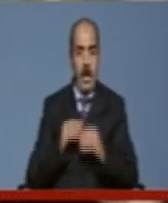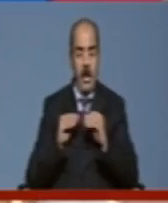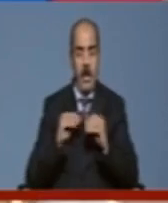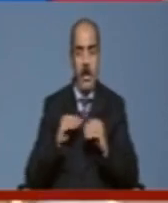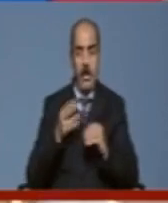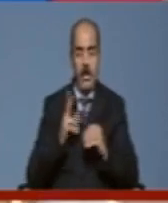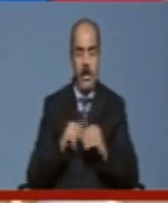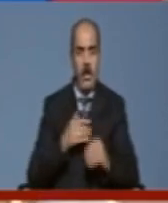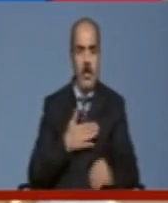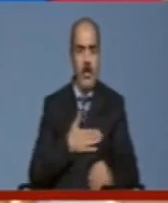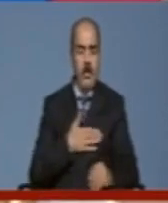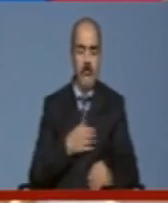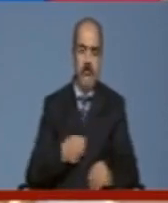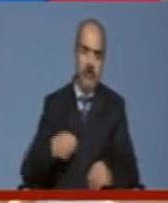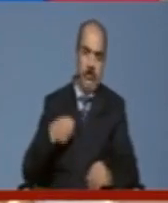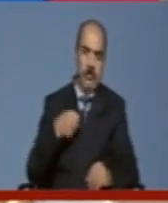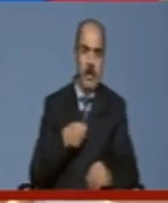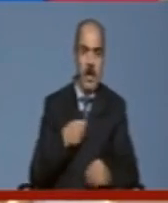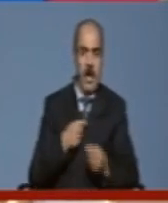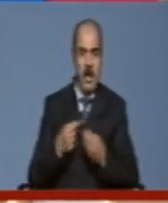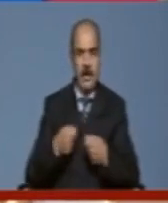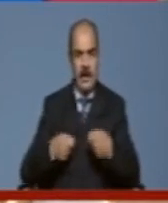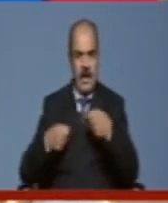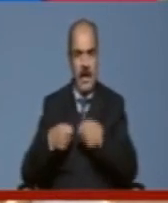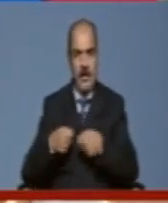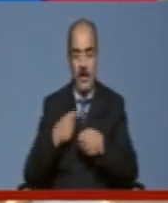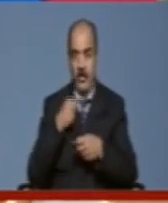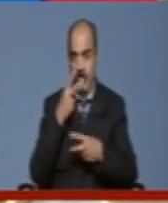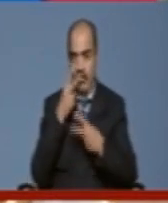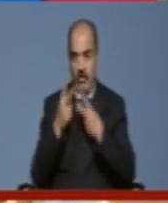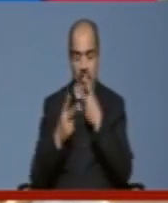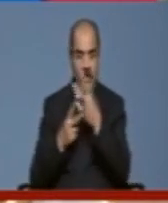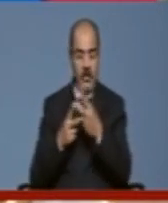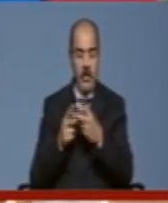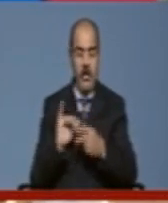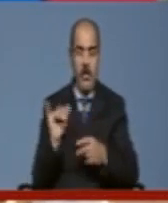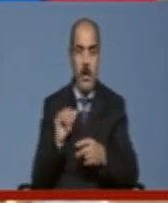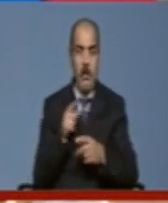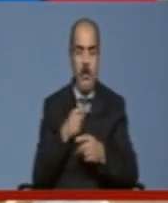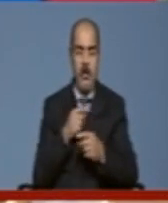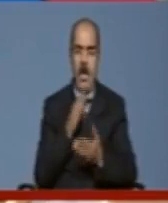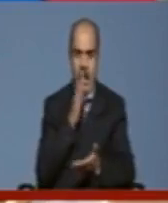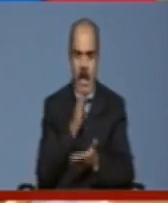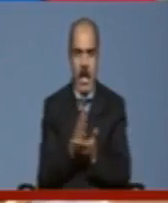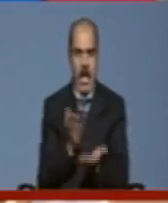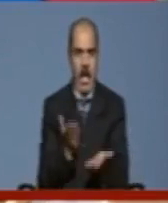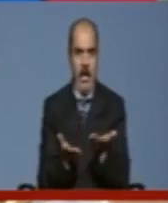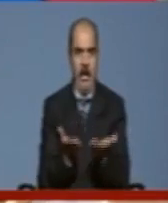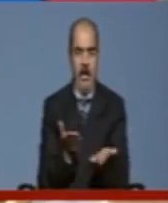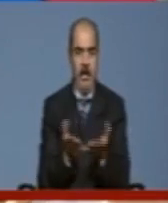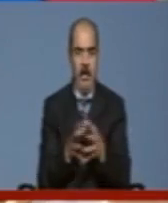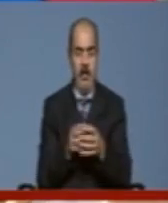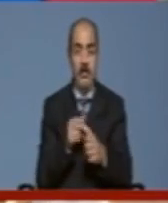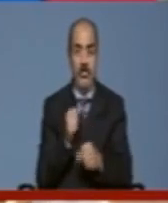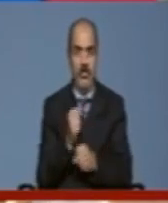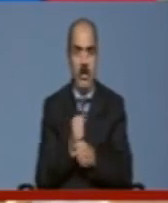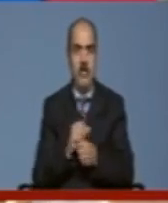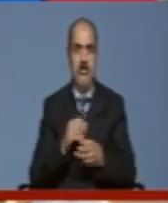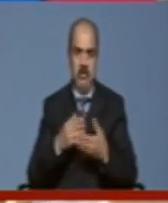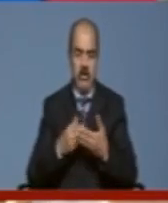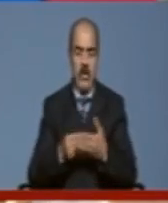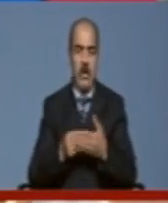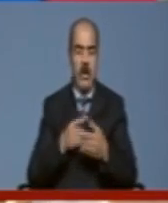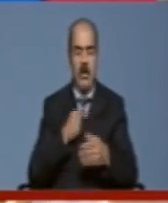نعزز أكثر هذا المحور، لأني أعتقد أنه محور عادل وفعال ويحترم